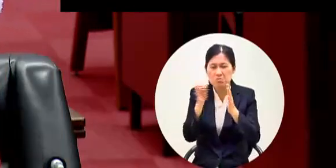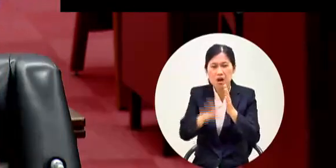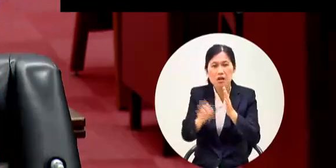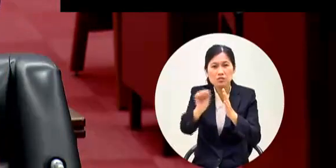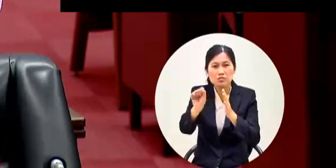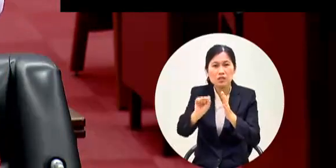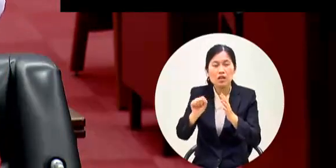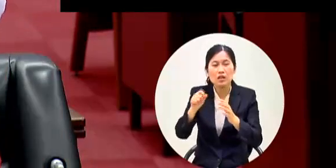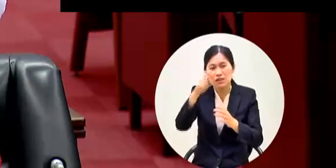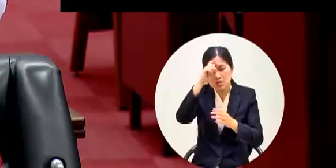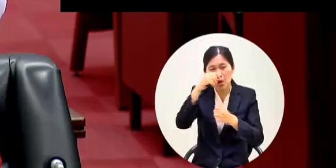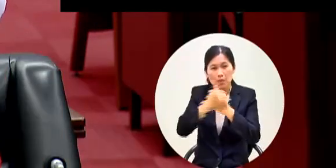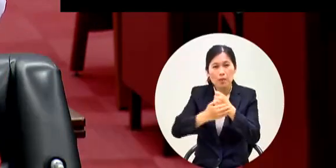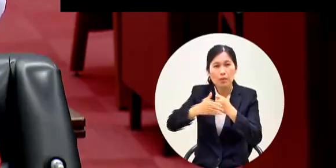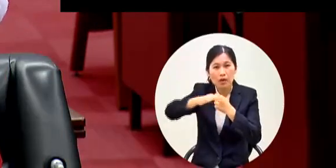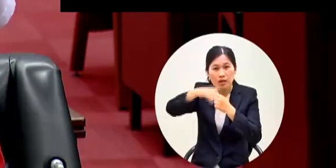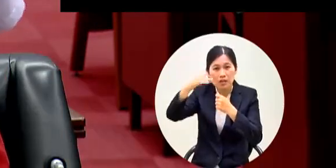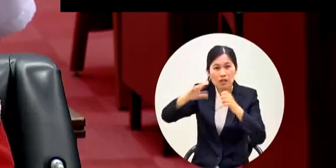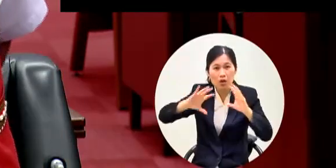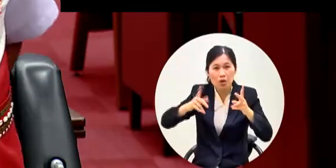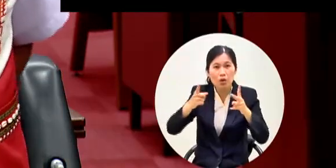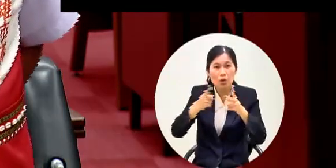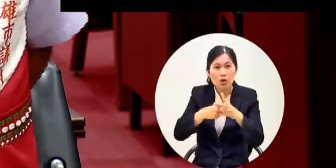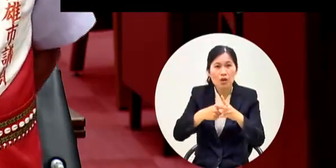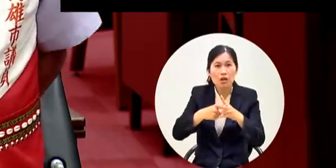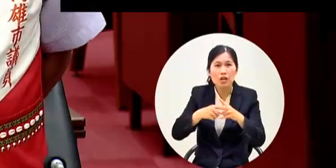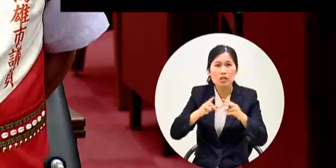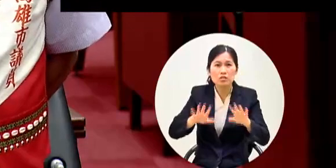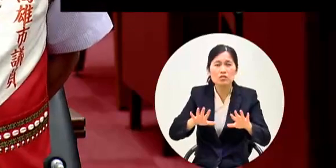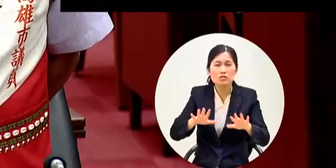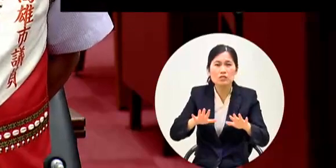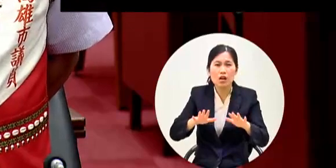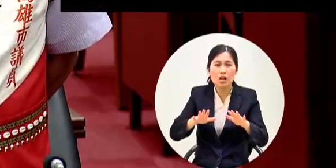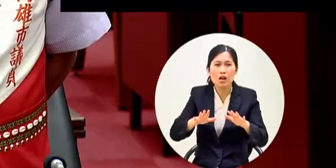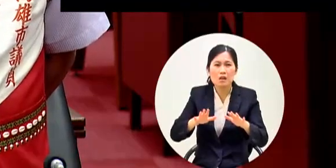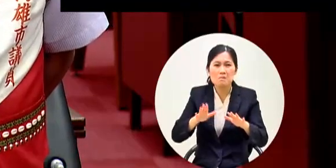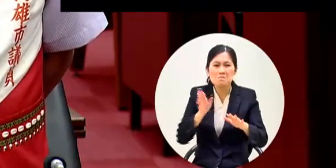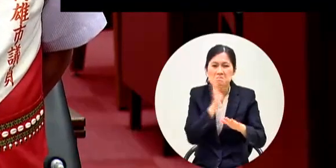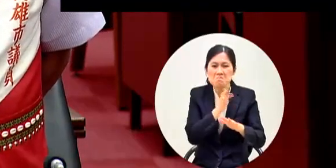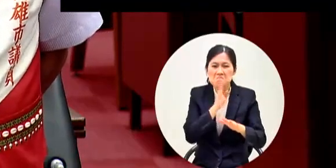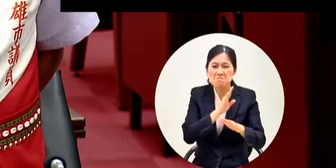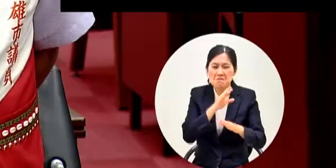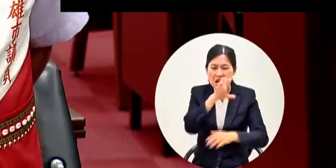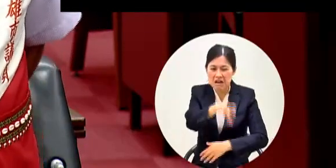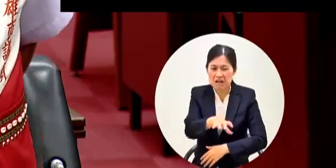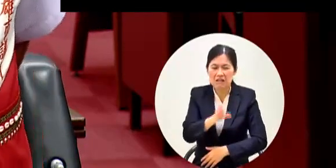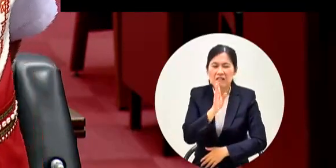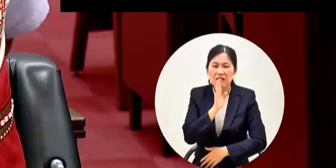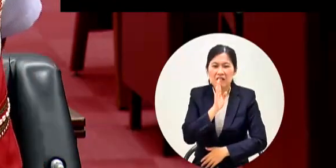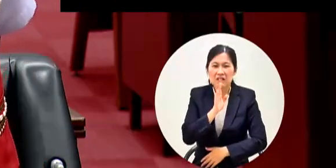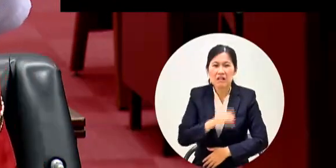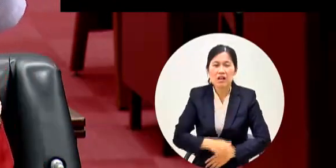乎把孩子都送到六龟啦、旗山啦，